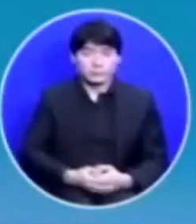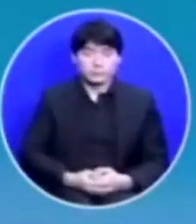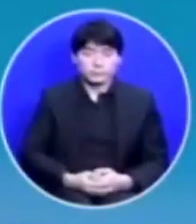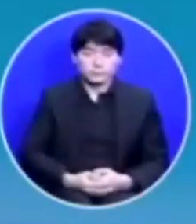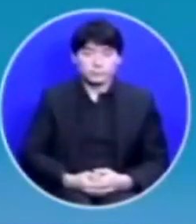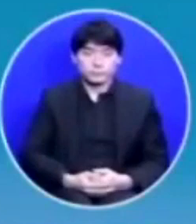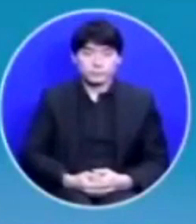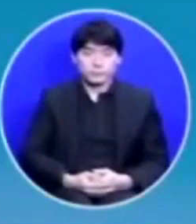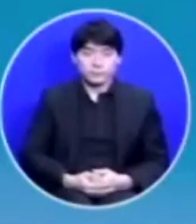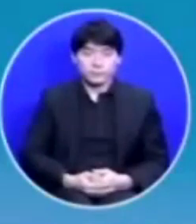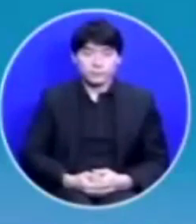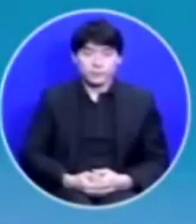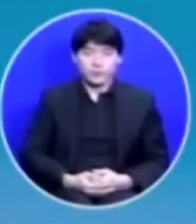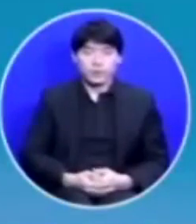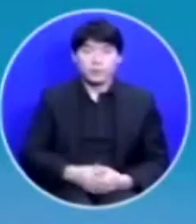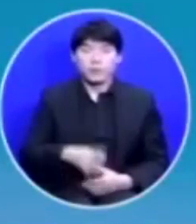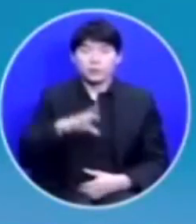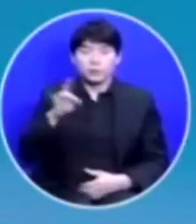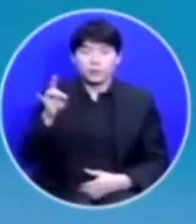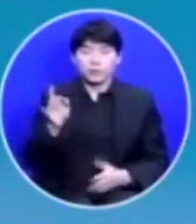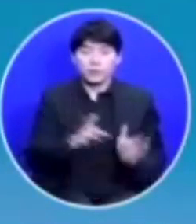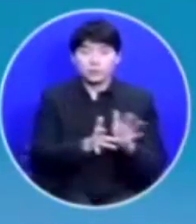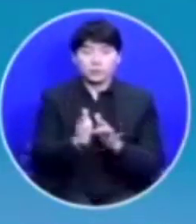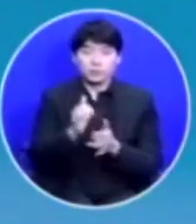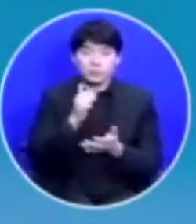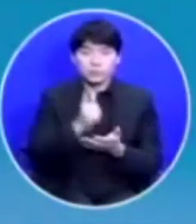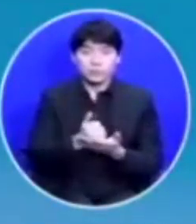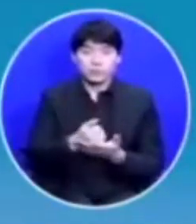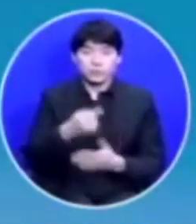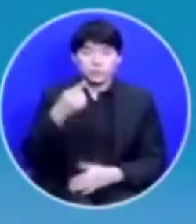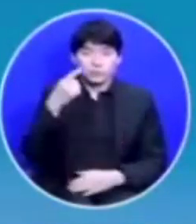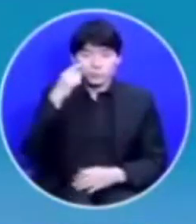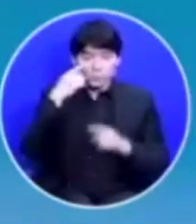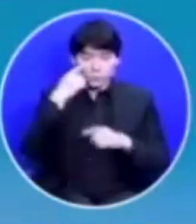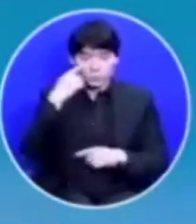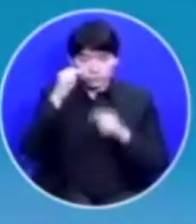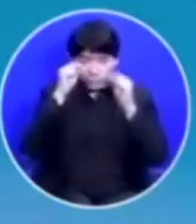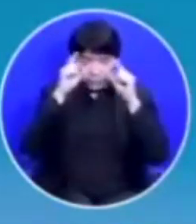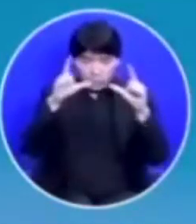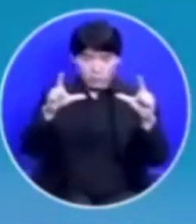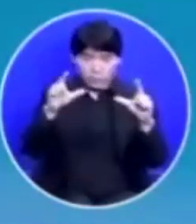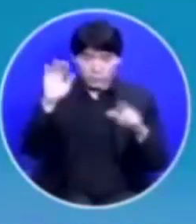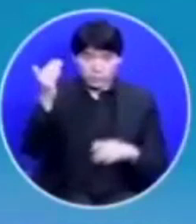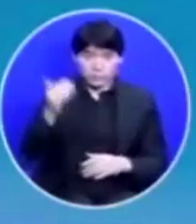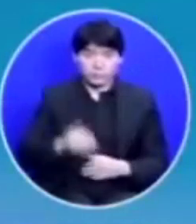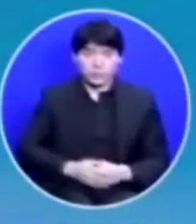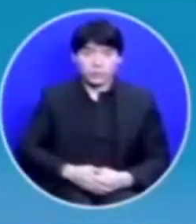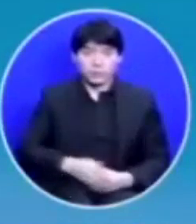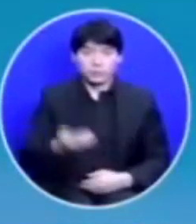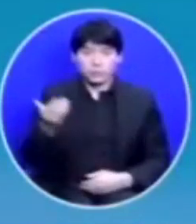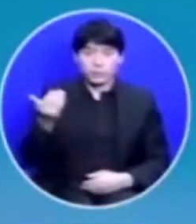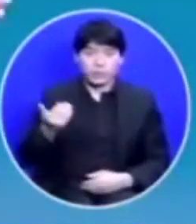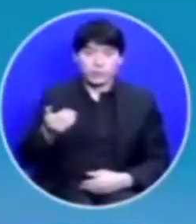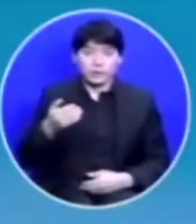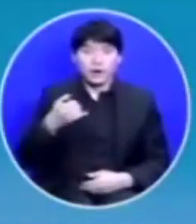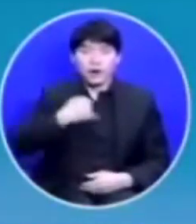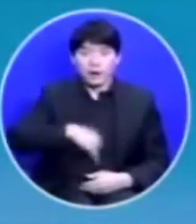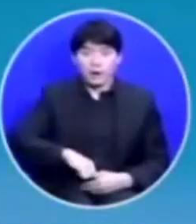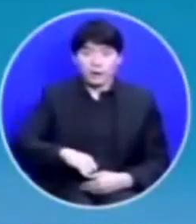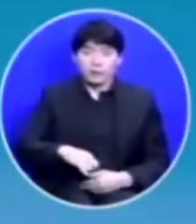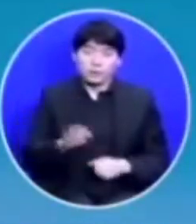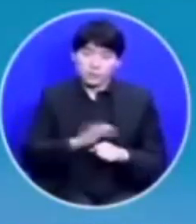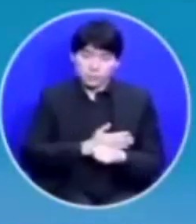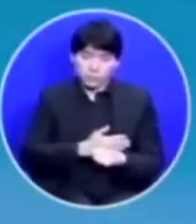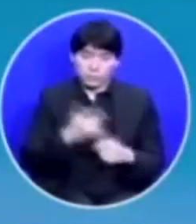그런데 우선 딸 아이를 보는 눈이 열리는 거에요 전에는 딸 아이가 항상 잘못했다고